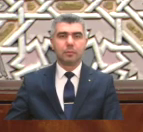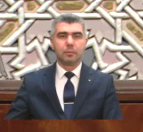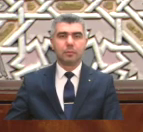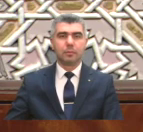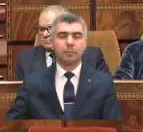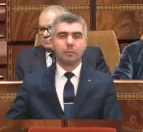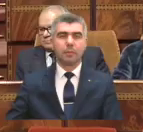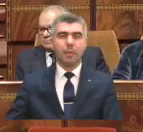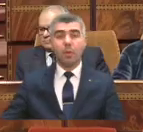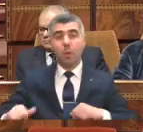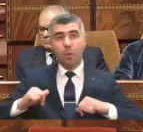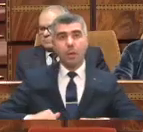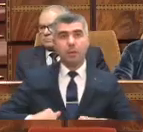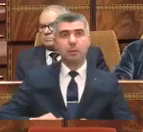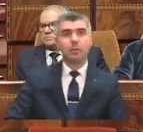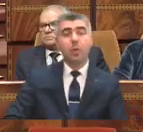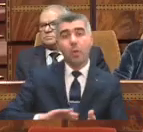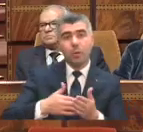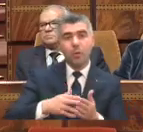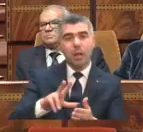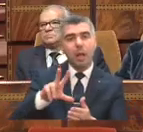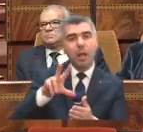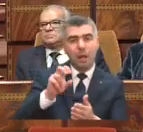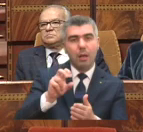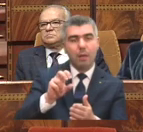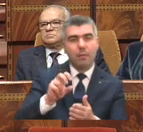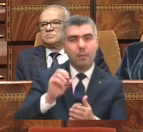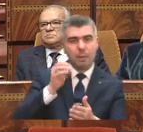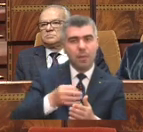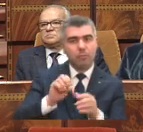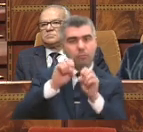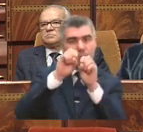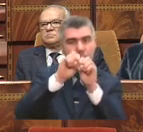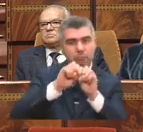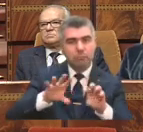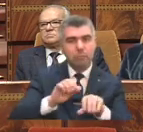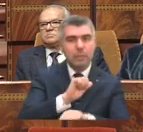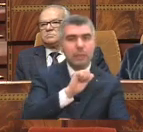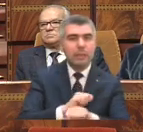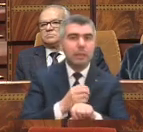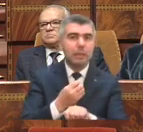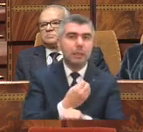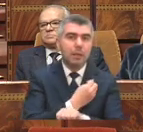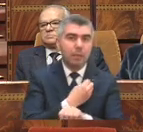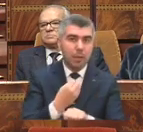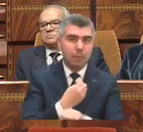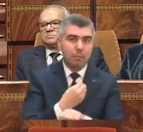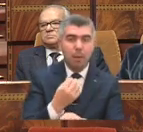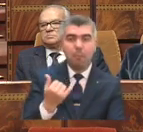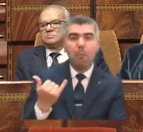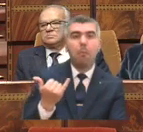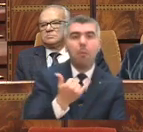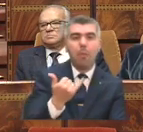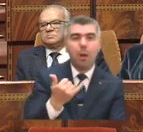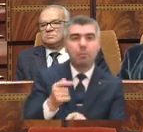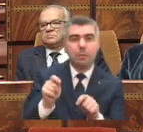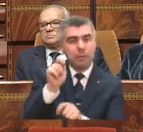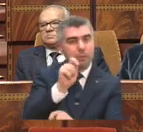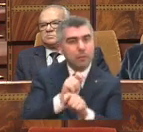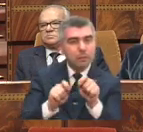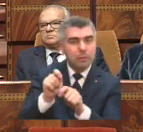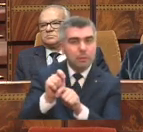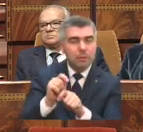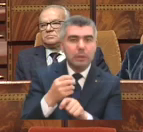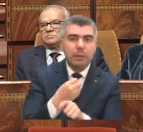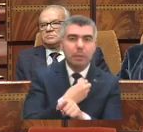سيد الوزير، لا شك انكم واعون كل الوعي بان تعميم ورش الحمايه الاجتماعيه رهين بتاهيل حقيقي للنظام